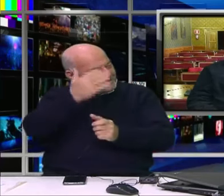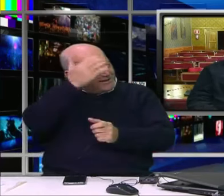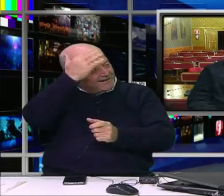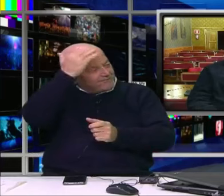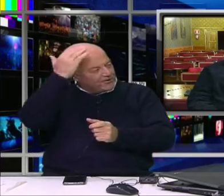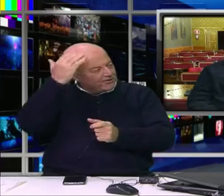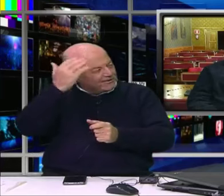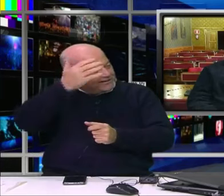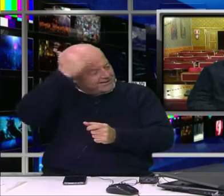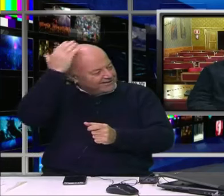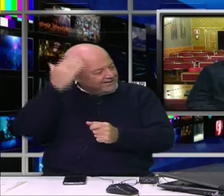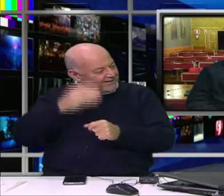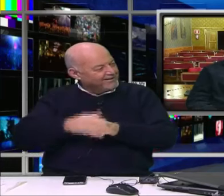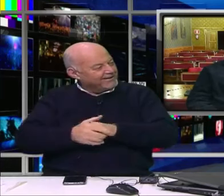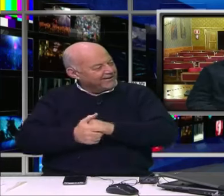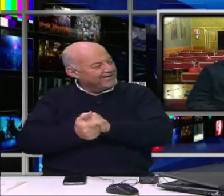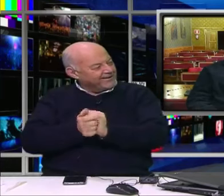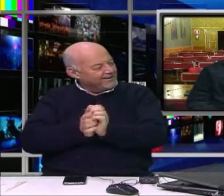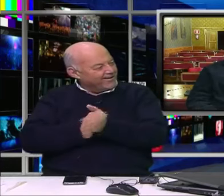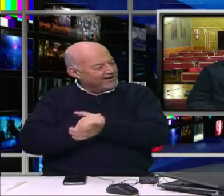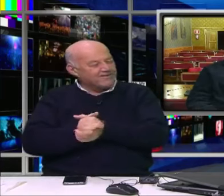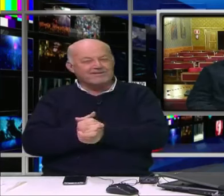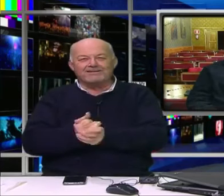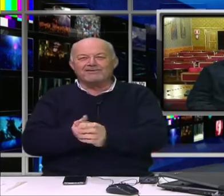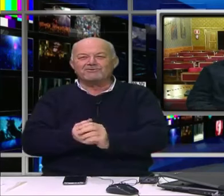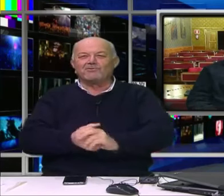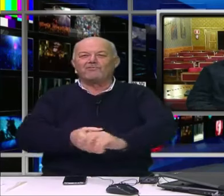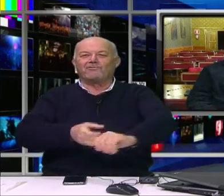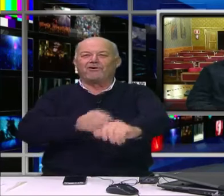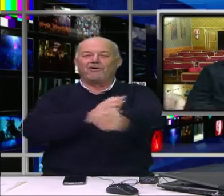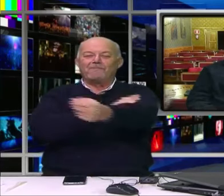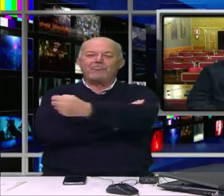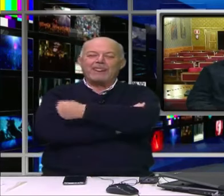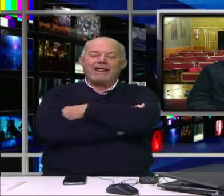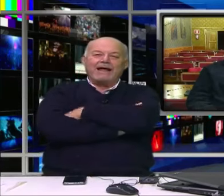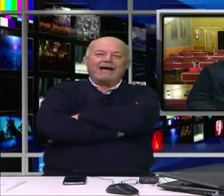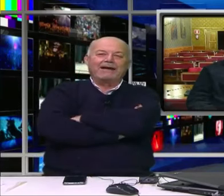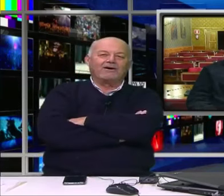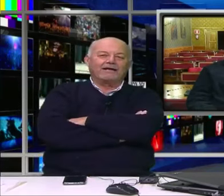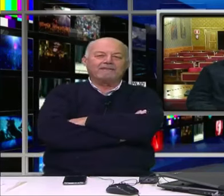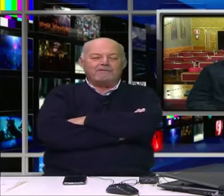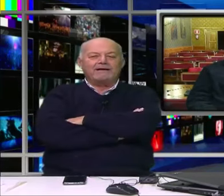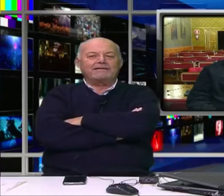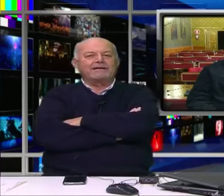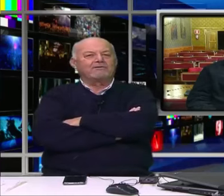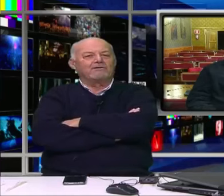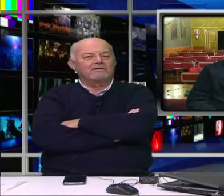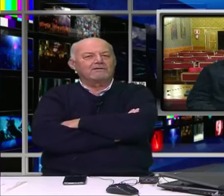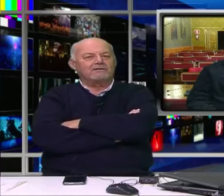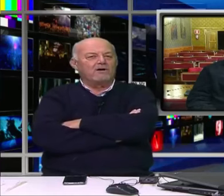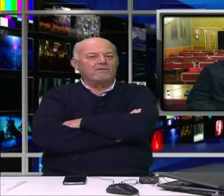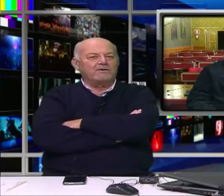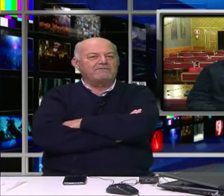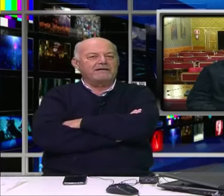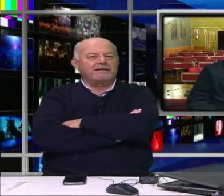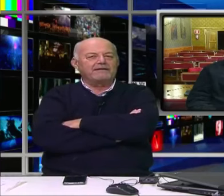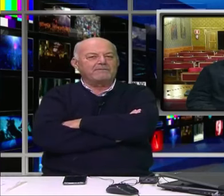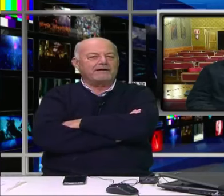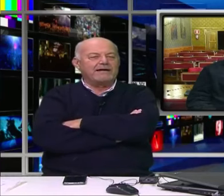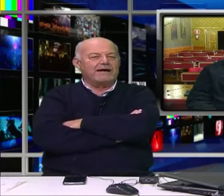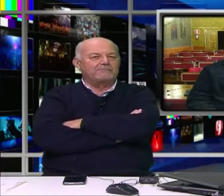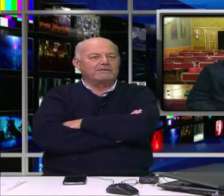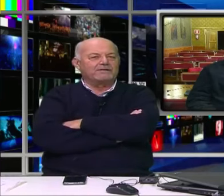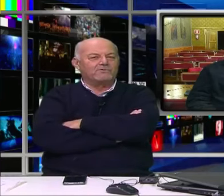anche la fronte. Sì, ho aggiustato il ciuffo. Ho aggiustato il ciuffo. Allora, vabbè, dico, come ogni